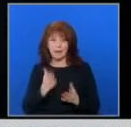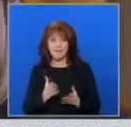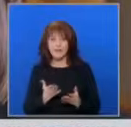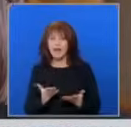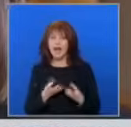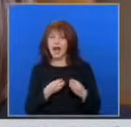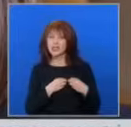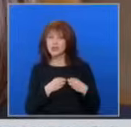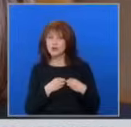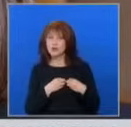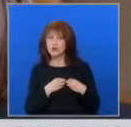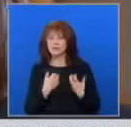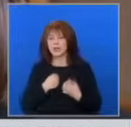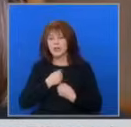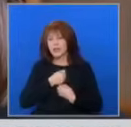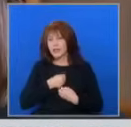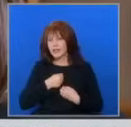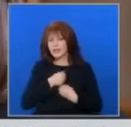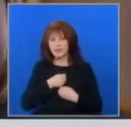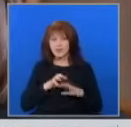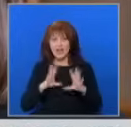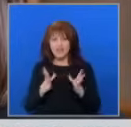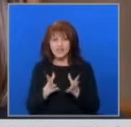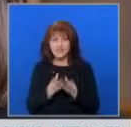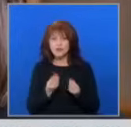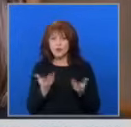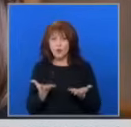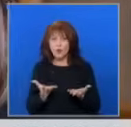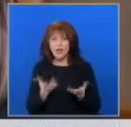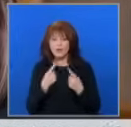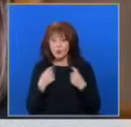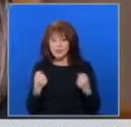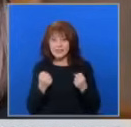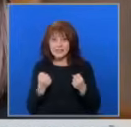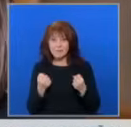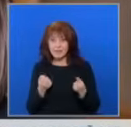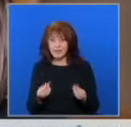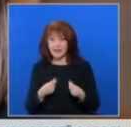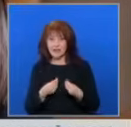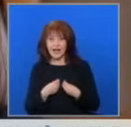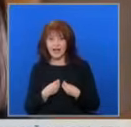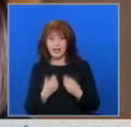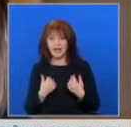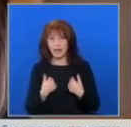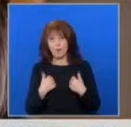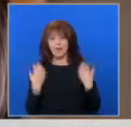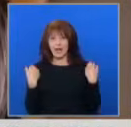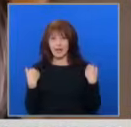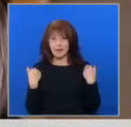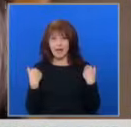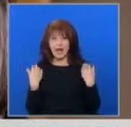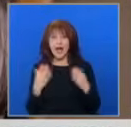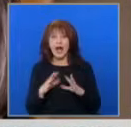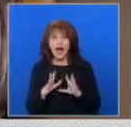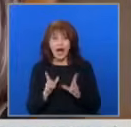Как се чувствам? Изтързана. Защото всичко, което зимата донесе, ще легне върху моите рамене. Ако има мощни атаки, няма да